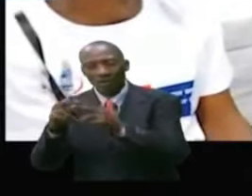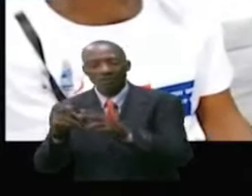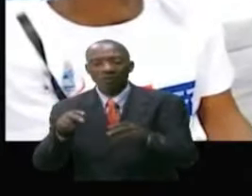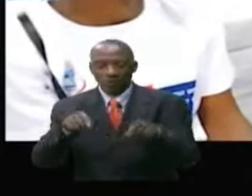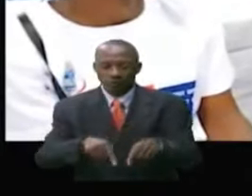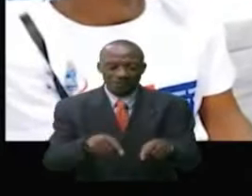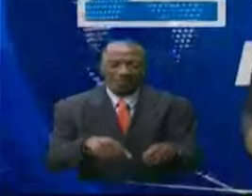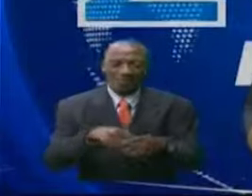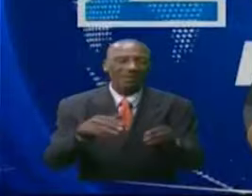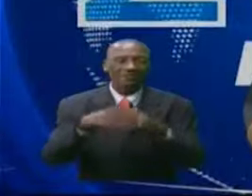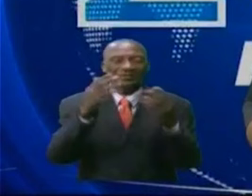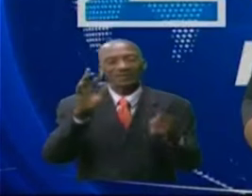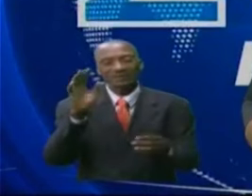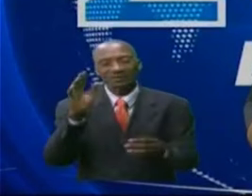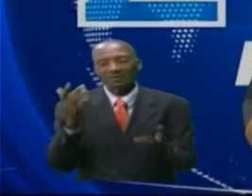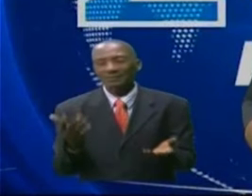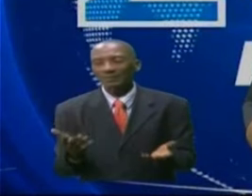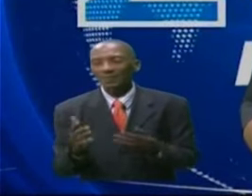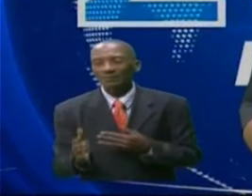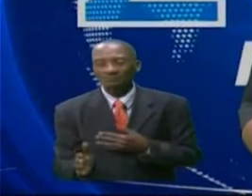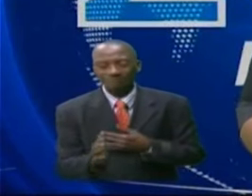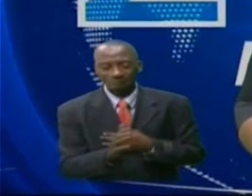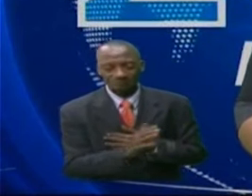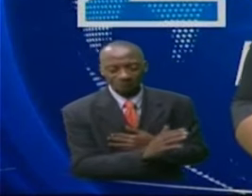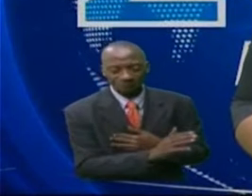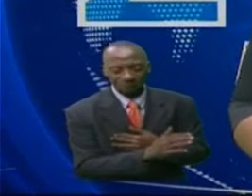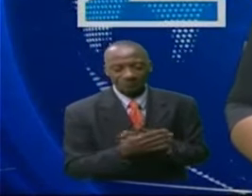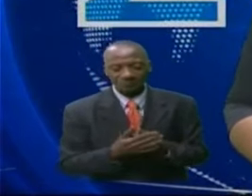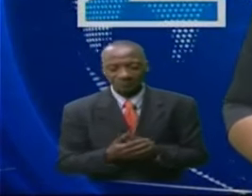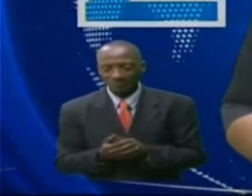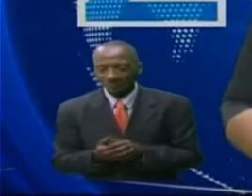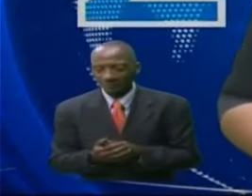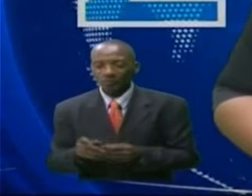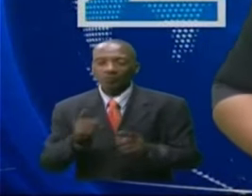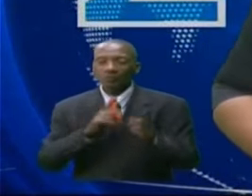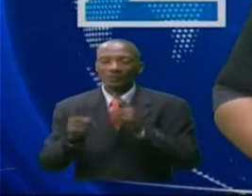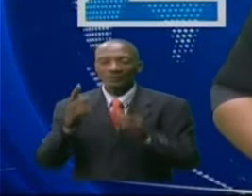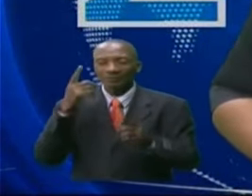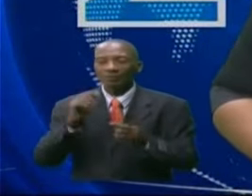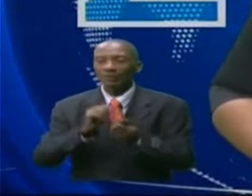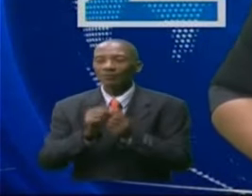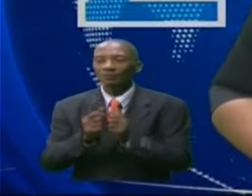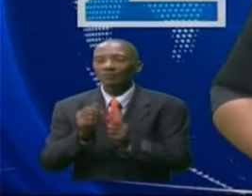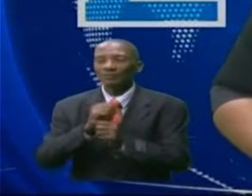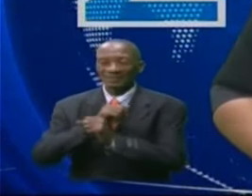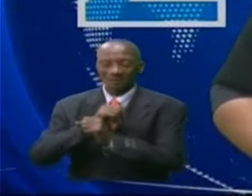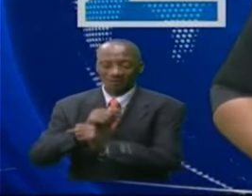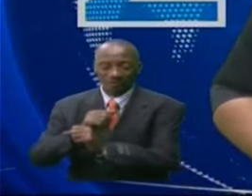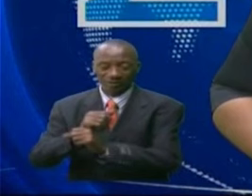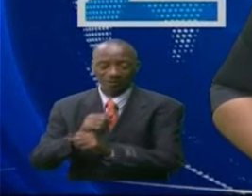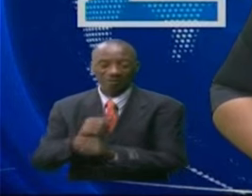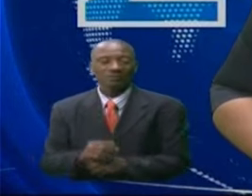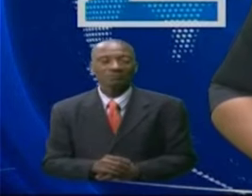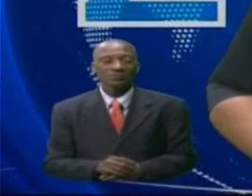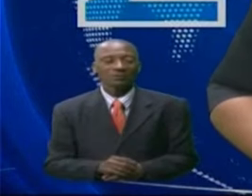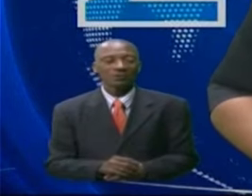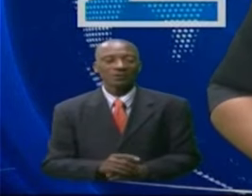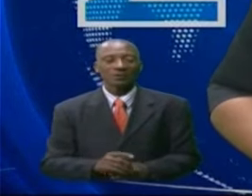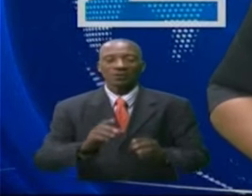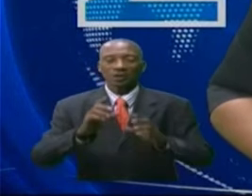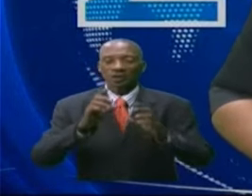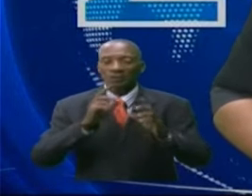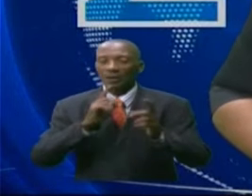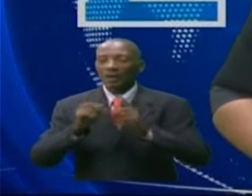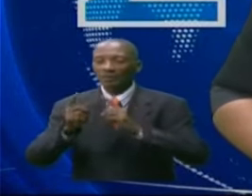zones rurales. Non, ici cet élément lié à la sécurité, une causerie morale, un rappel à la discipline pour